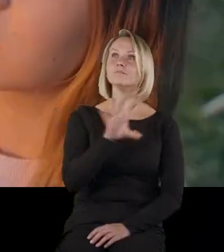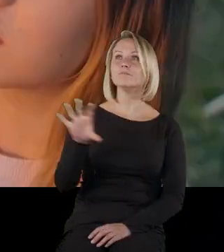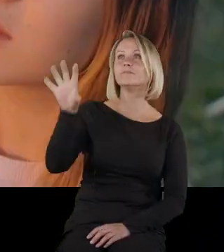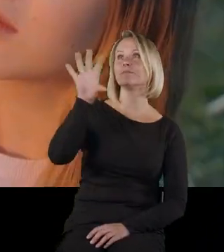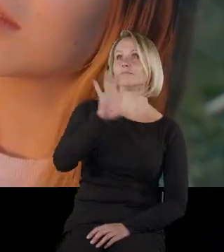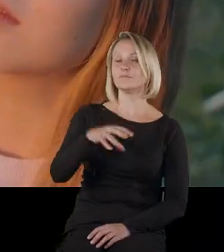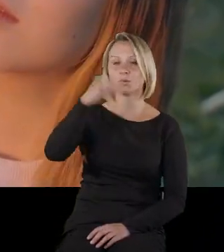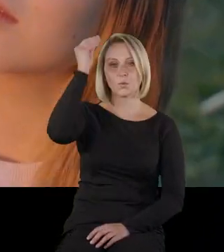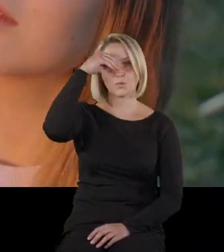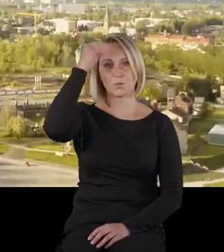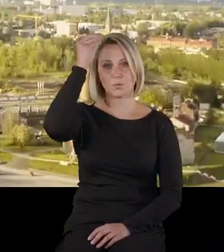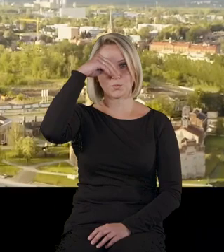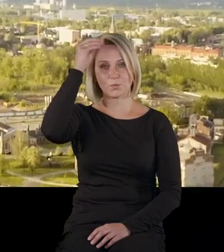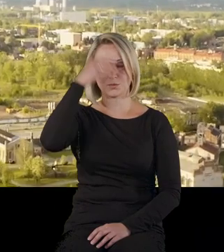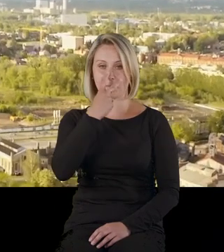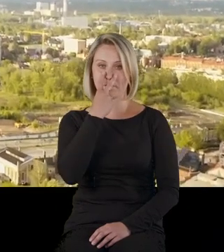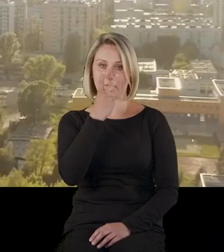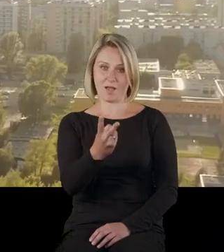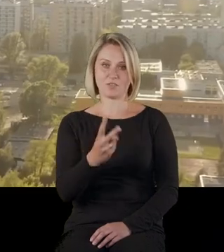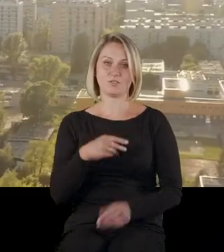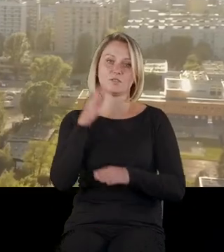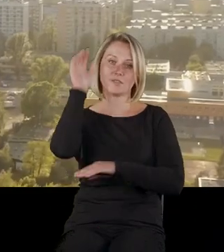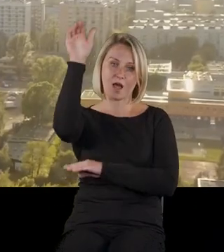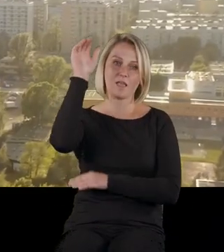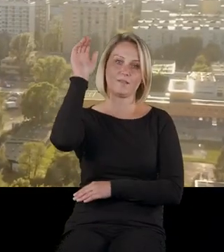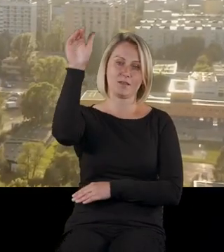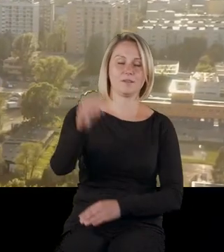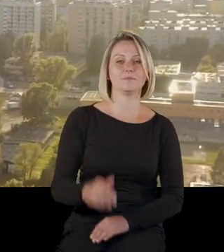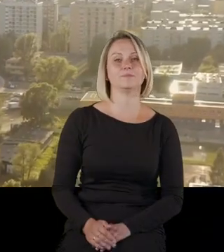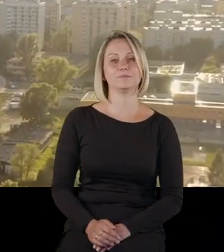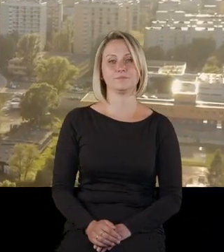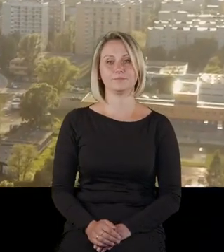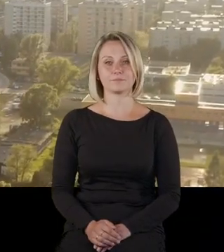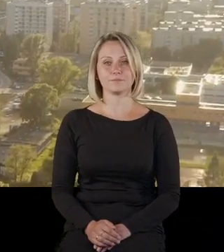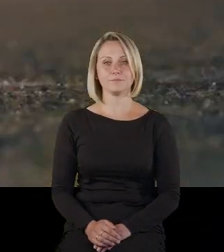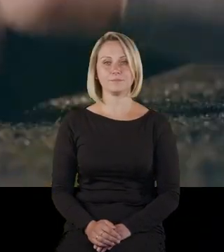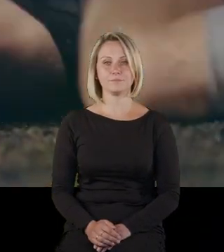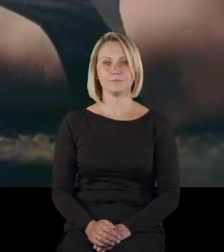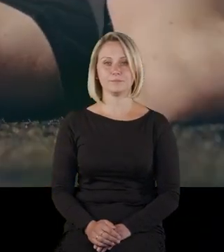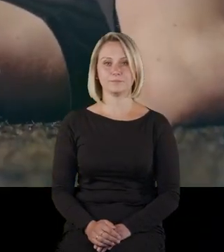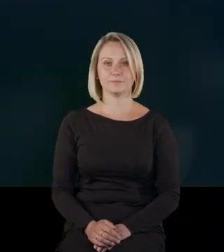Obserwujemy, uczymy się, patrzymy coraz dalej.